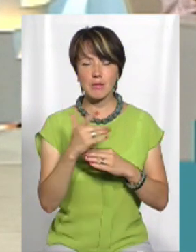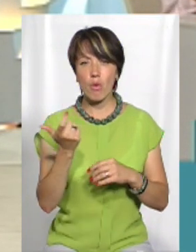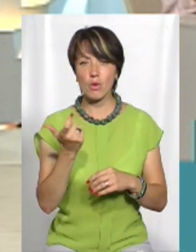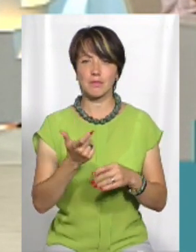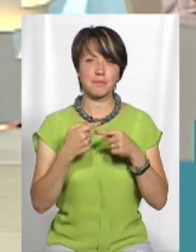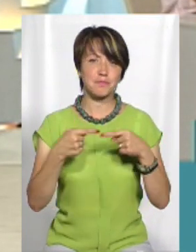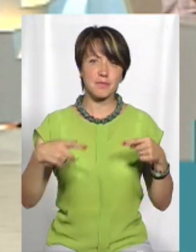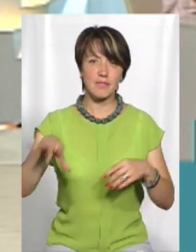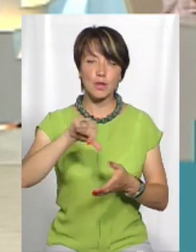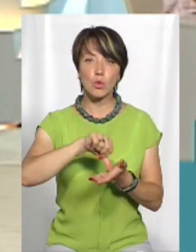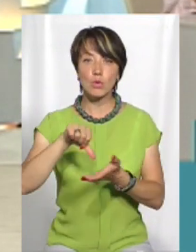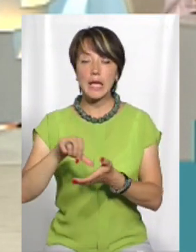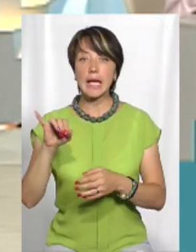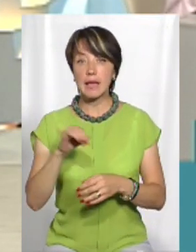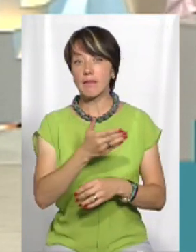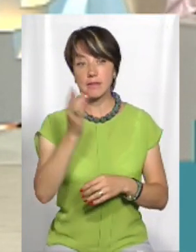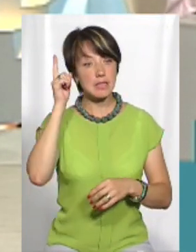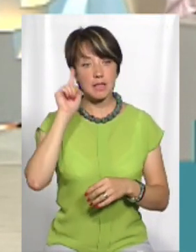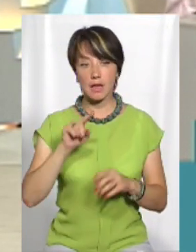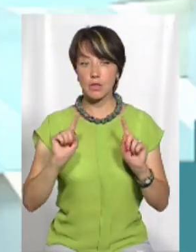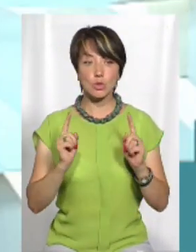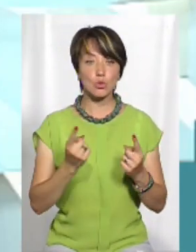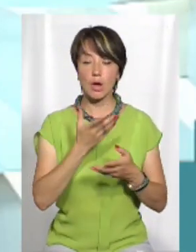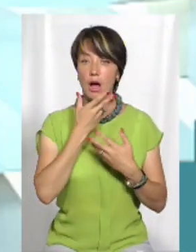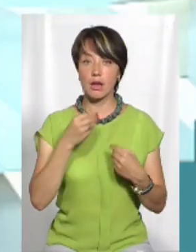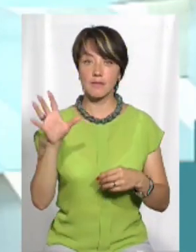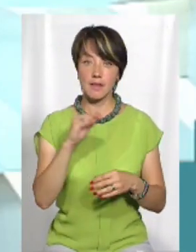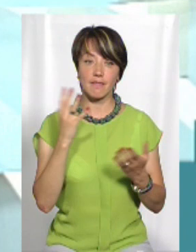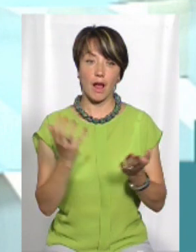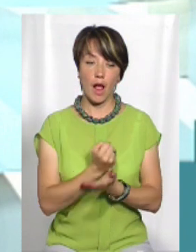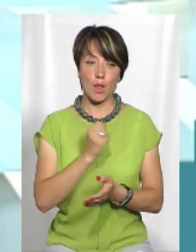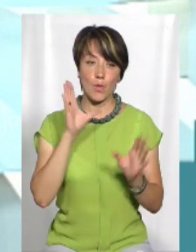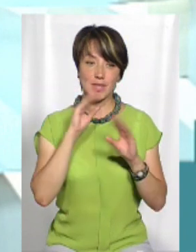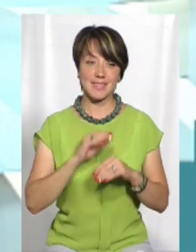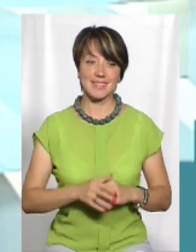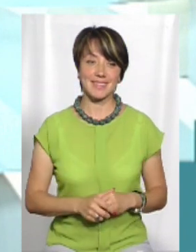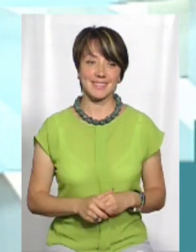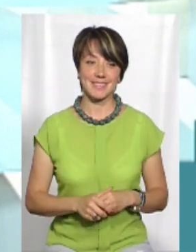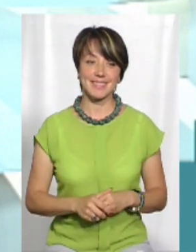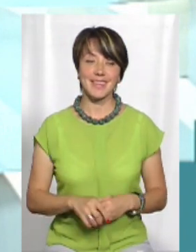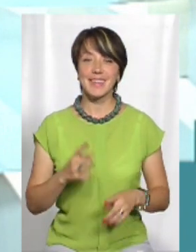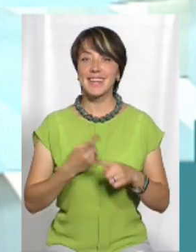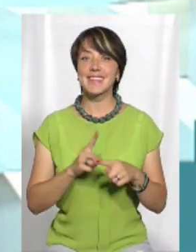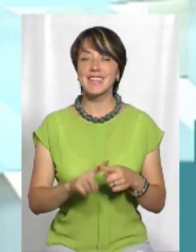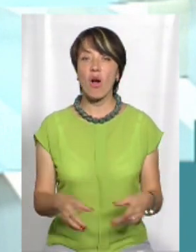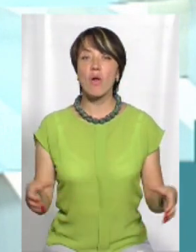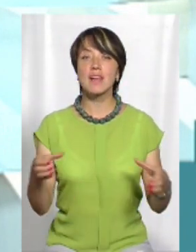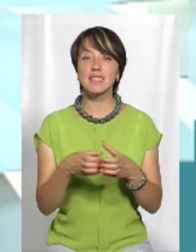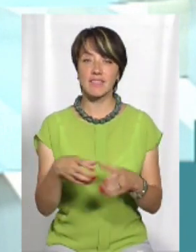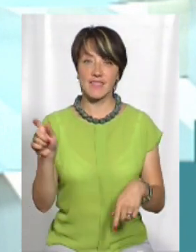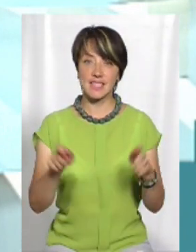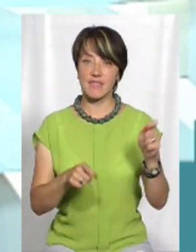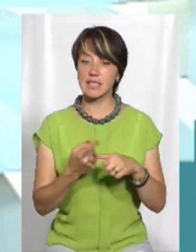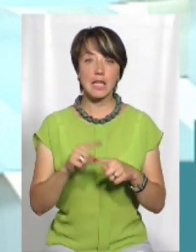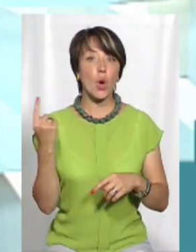вони прийняли участь. І ви знаєте, що дуже-дуже гарно все вдалося. І це, мабуть, що такий колективний теж